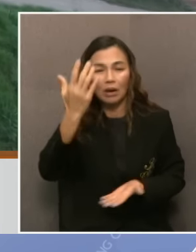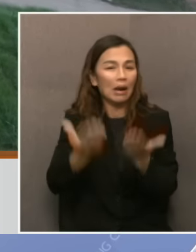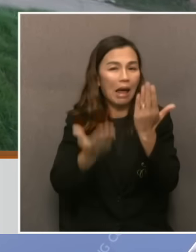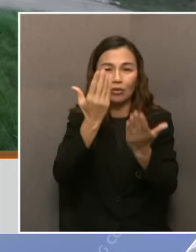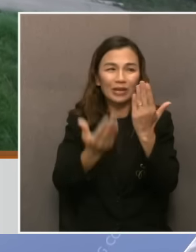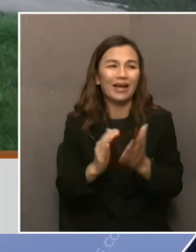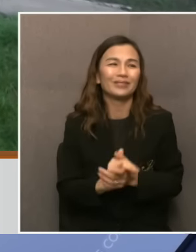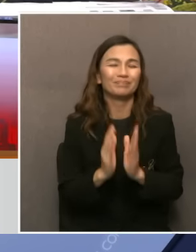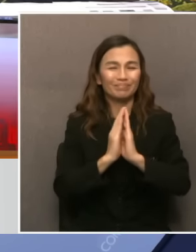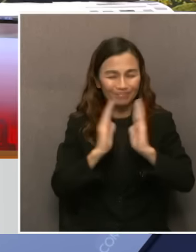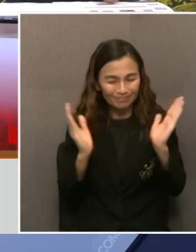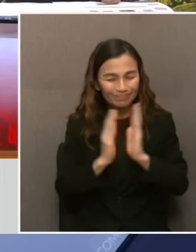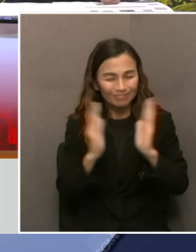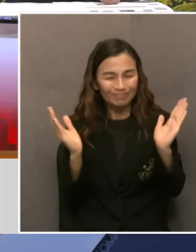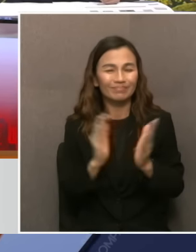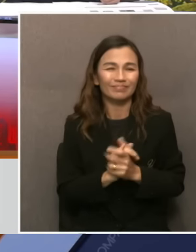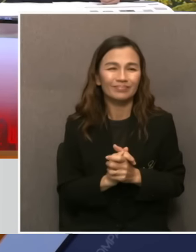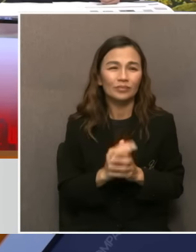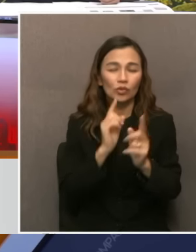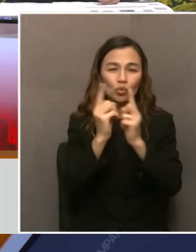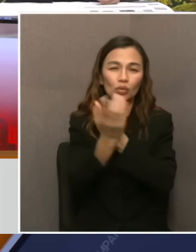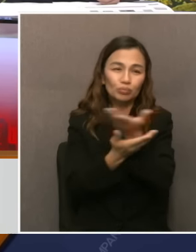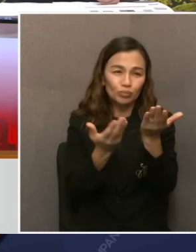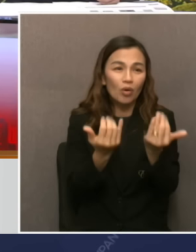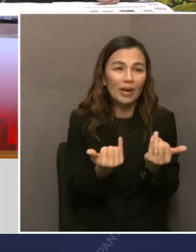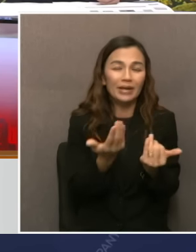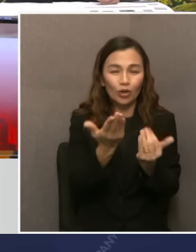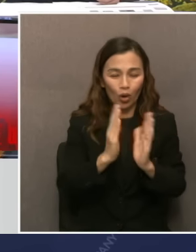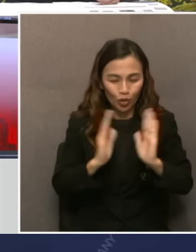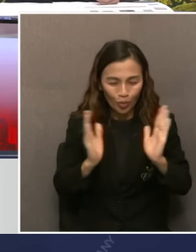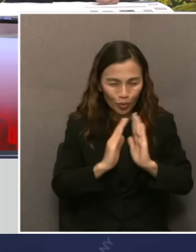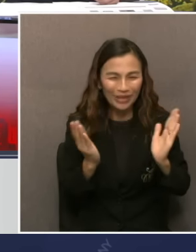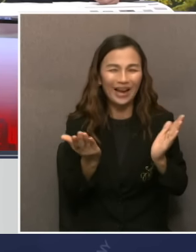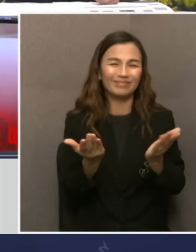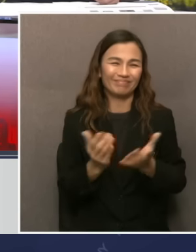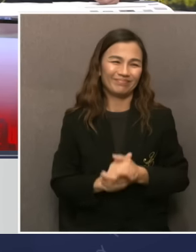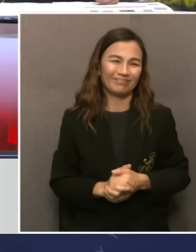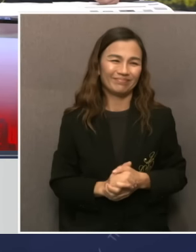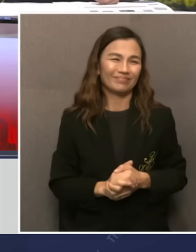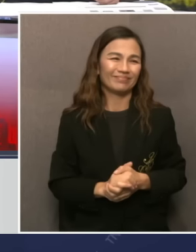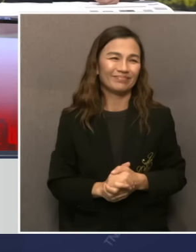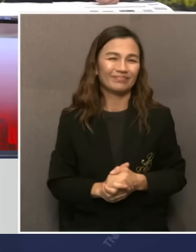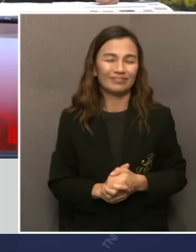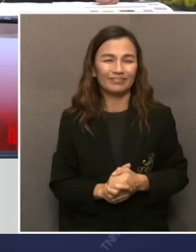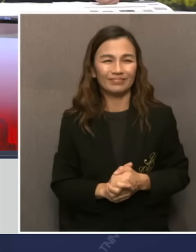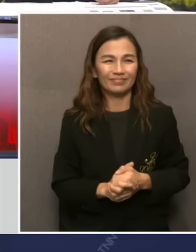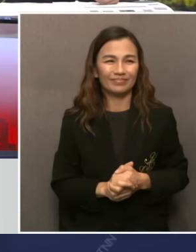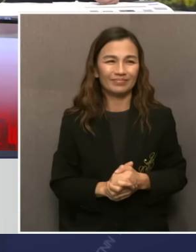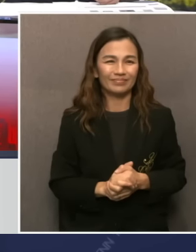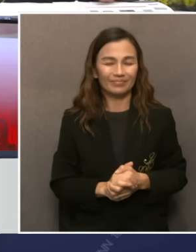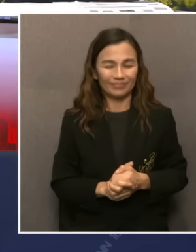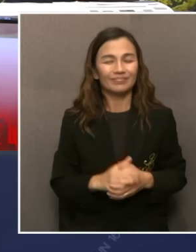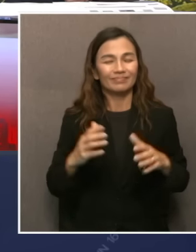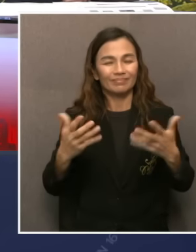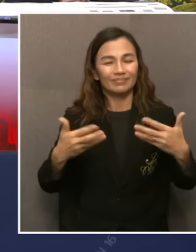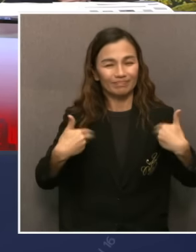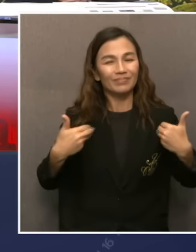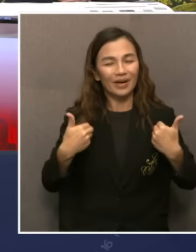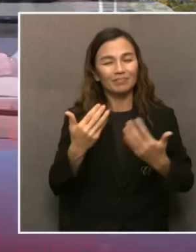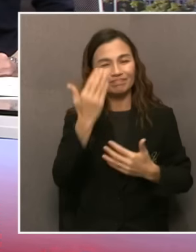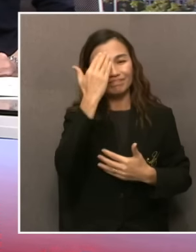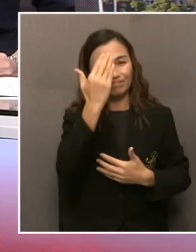ค่ะได้ค่ะขอบคุณมากเลยสำหรับการร่วมพูดคุยกันในวันนี้นะคะอาจารย์ธรคะ ขอบพระคุณค่ะ ครับยินดีครับสวัสดี สวัสดีค ่